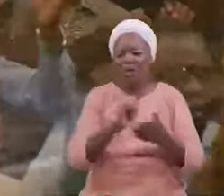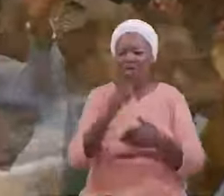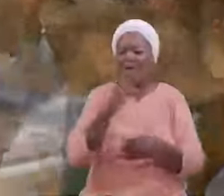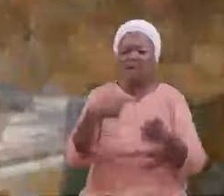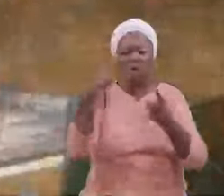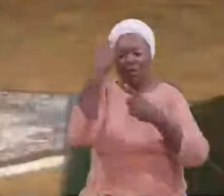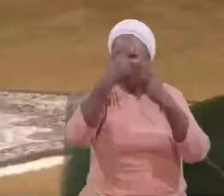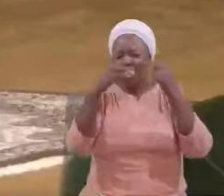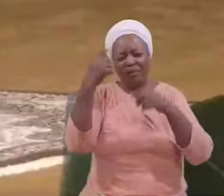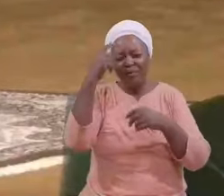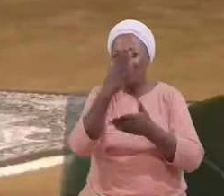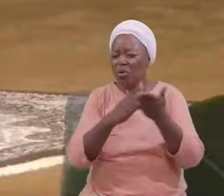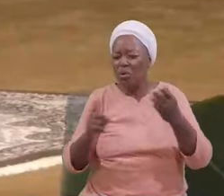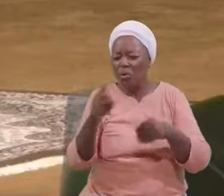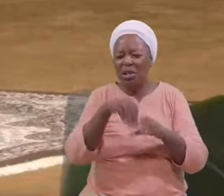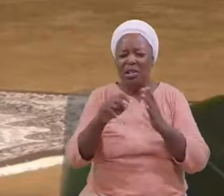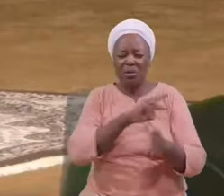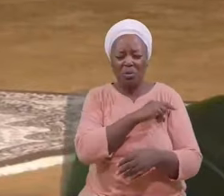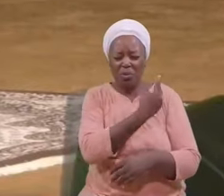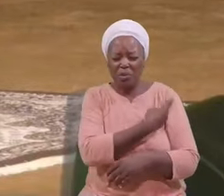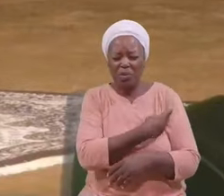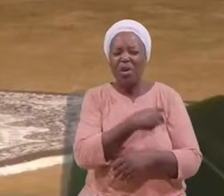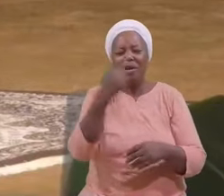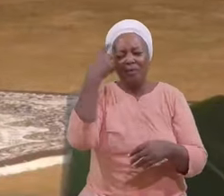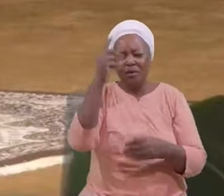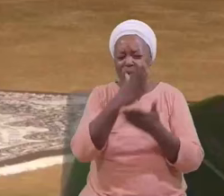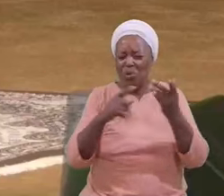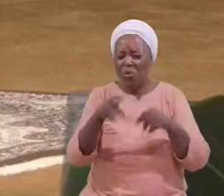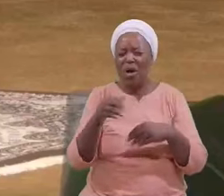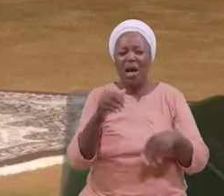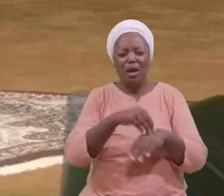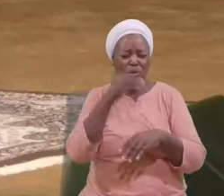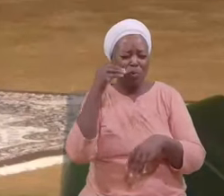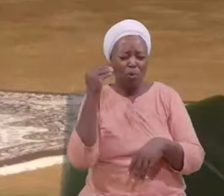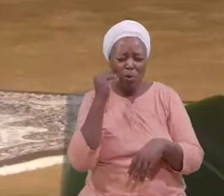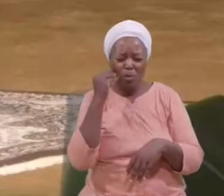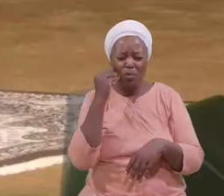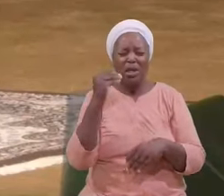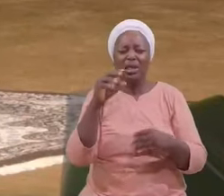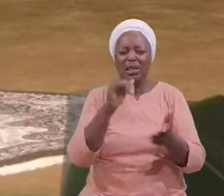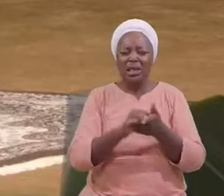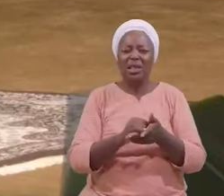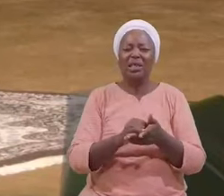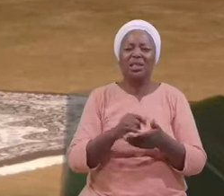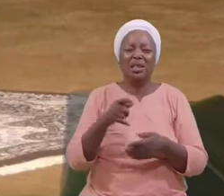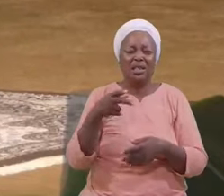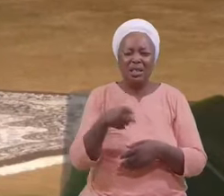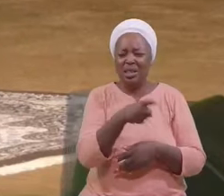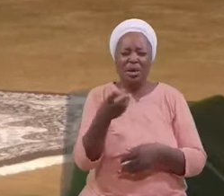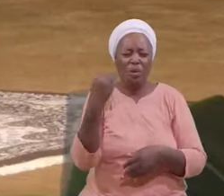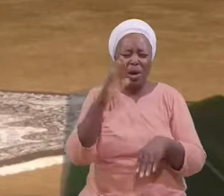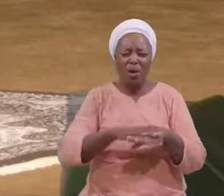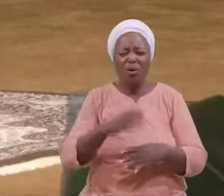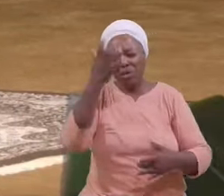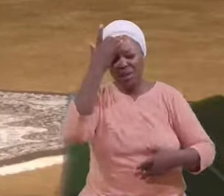Pour ceux qui se soucient pour quelqu'un à l'hôpital, quelqu'un à la maison, qui sont dans leur lit de